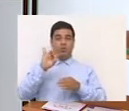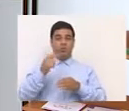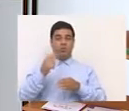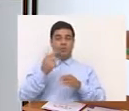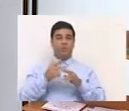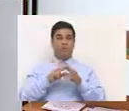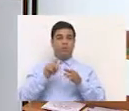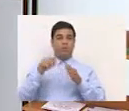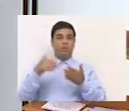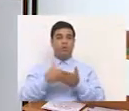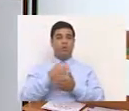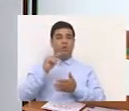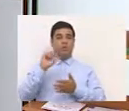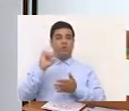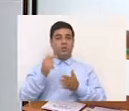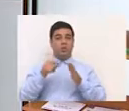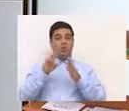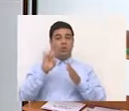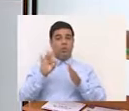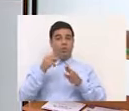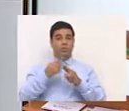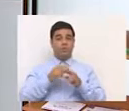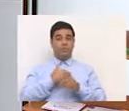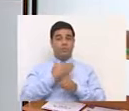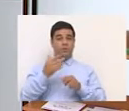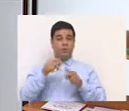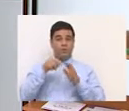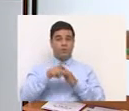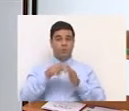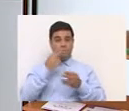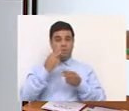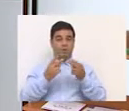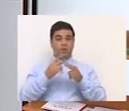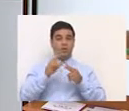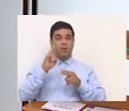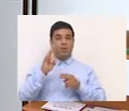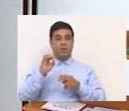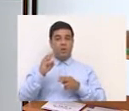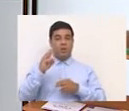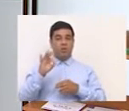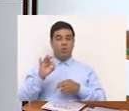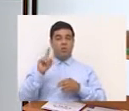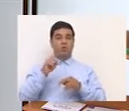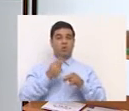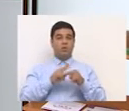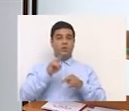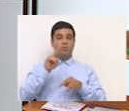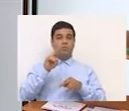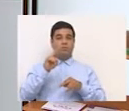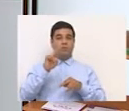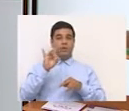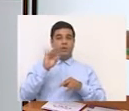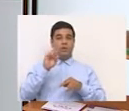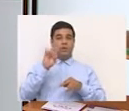Уместен новая часть, но мы разбираем союз не то. Что такое пряности?